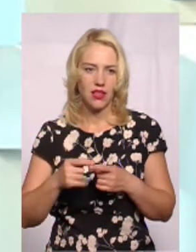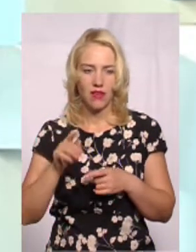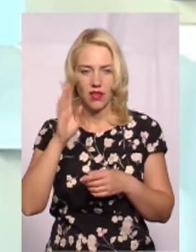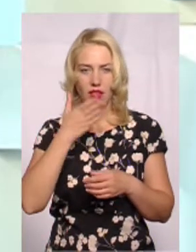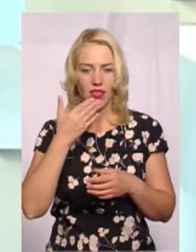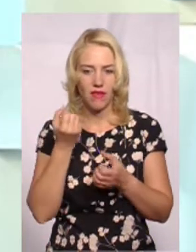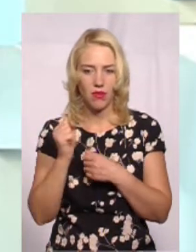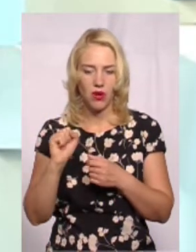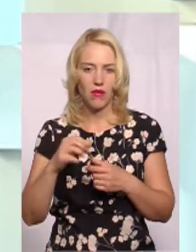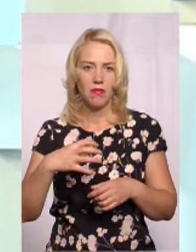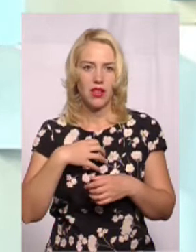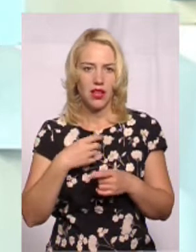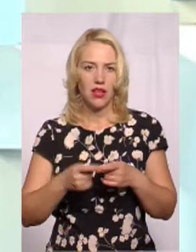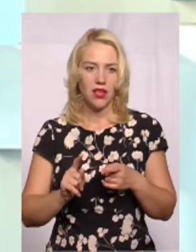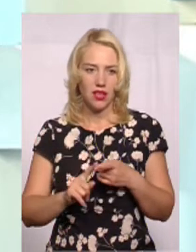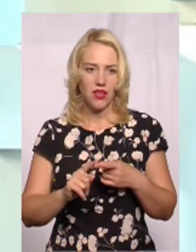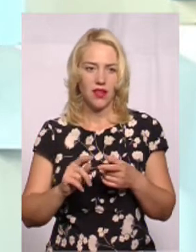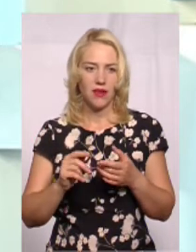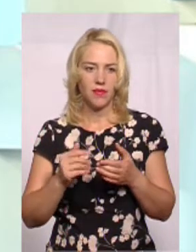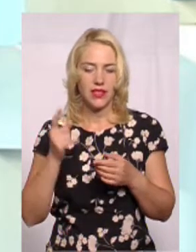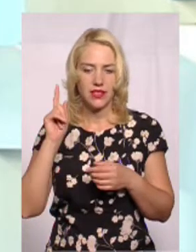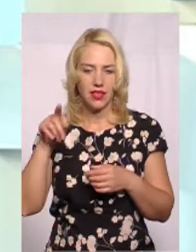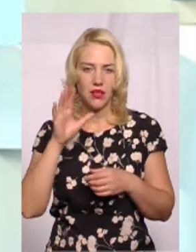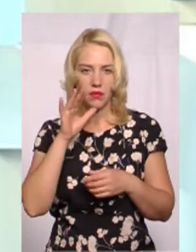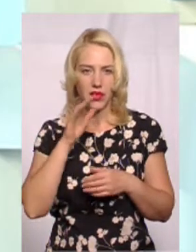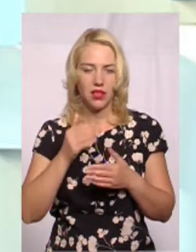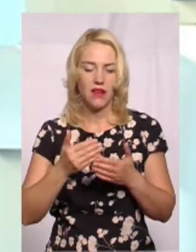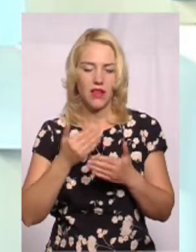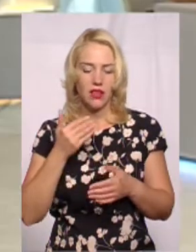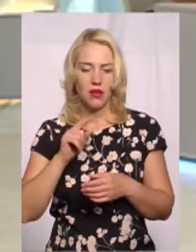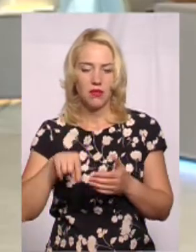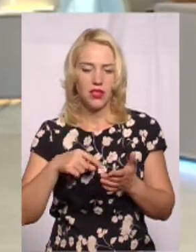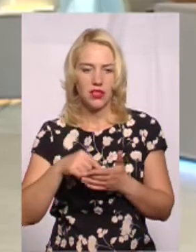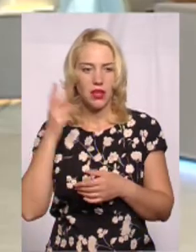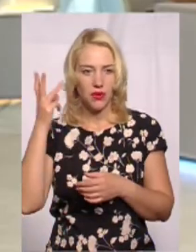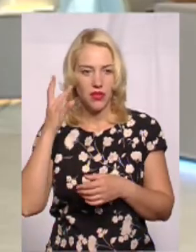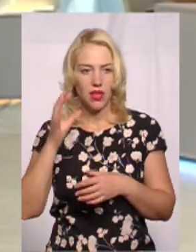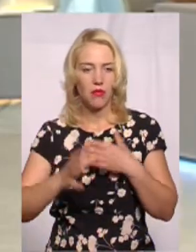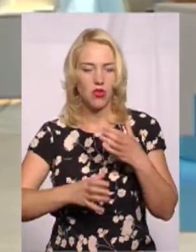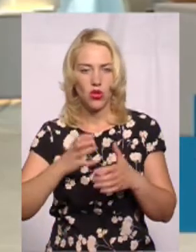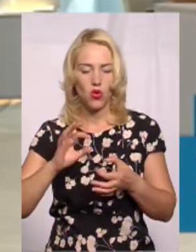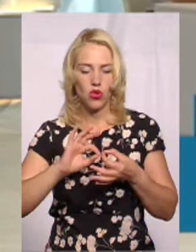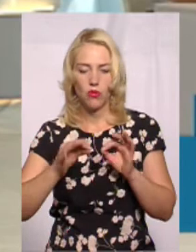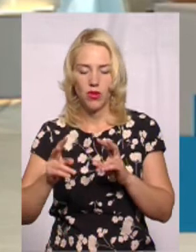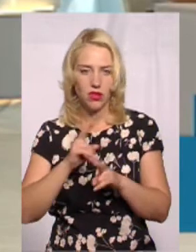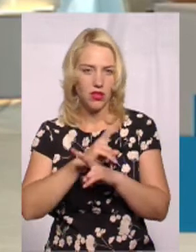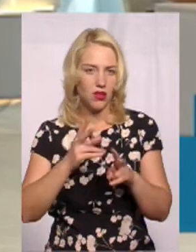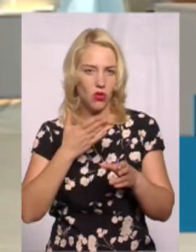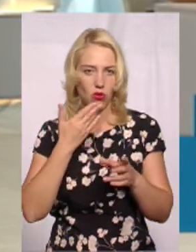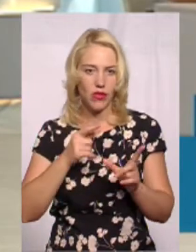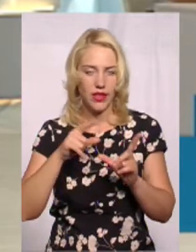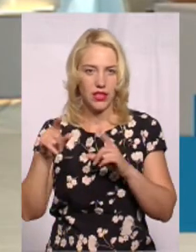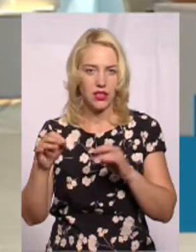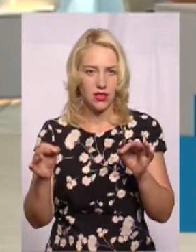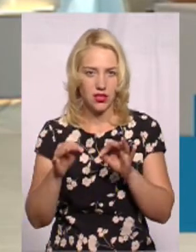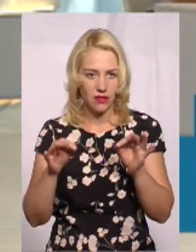виборов медаль тоді, і з тих пір, в принципі, від нашої області, від міста Хмельницького на міжнародні олімпіади ніхто не потрапляв. От